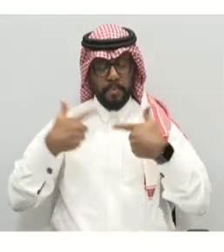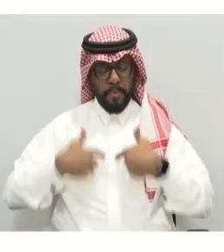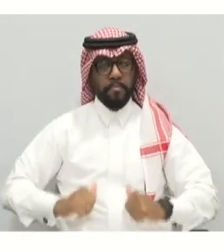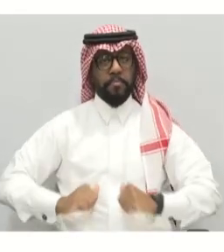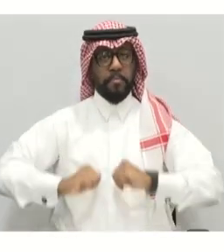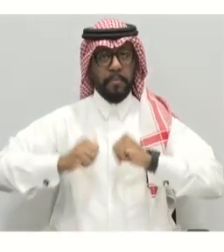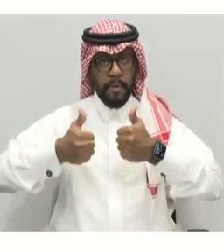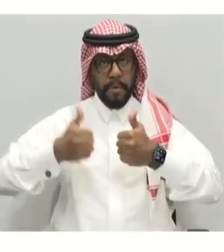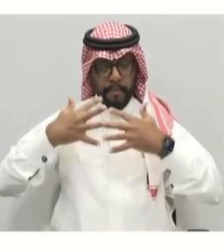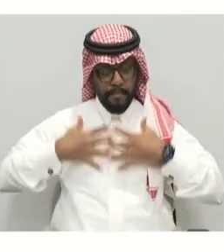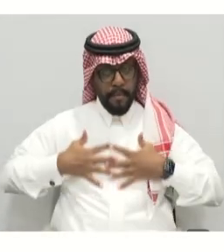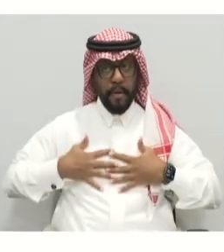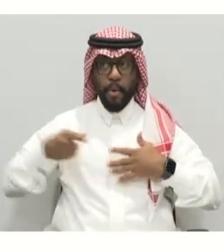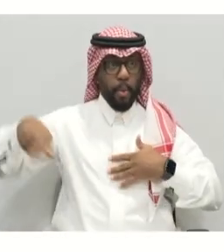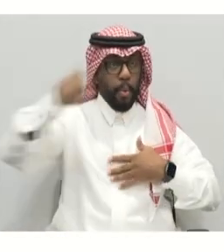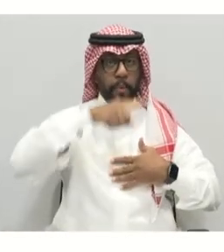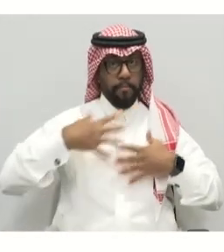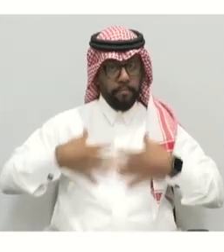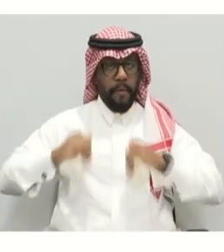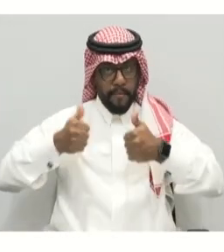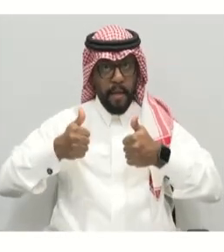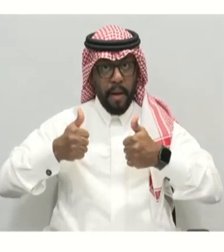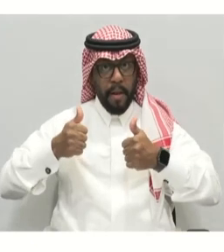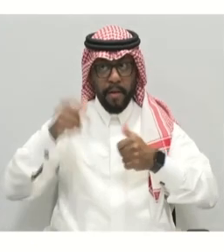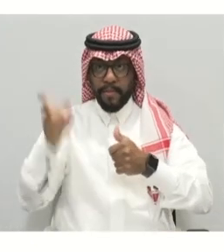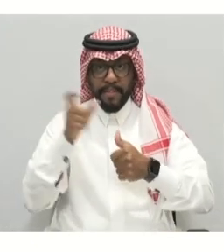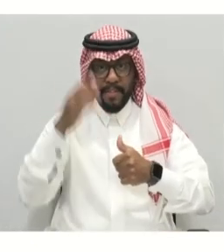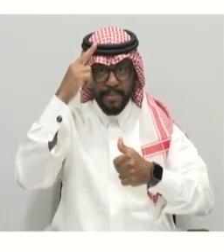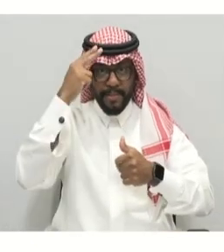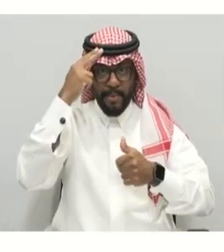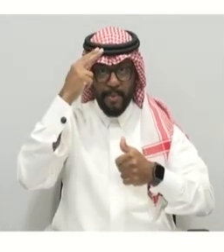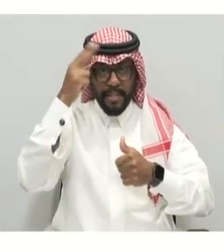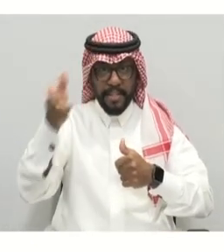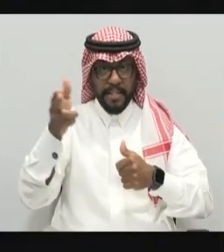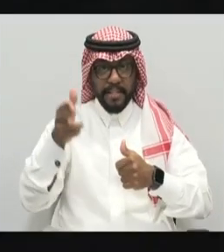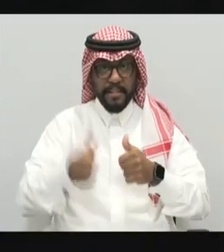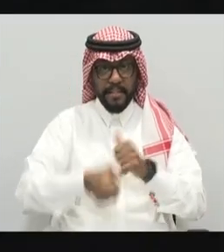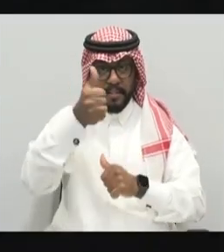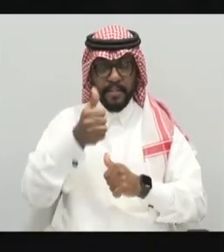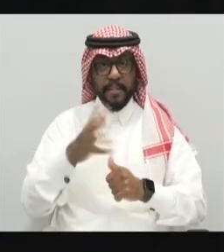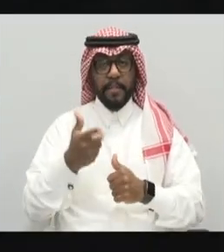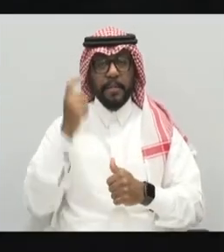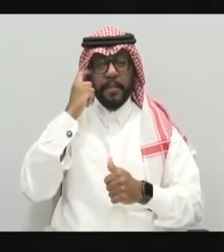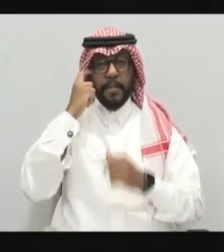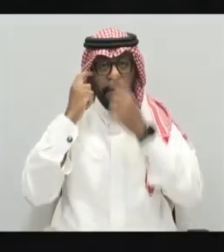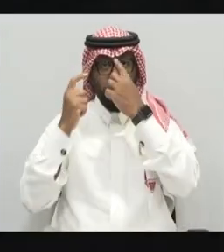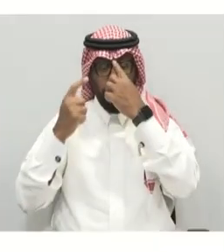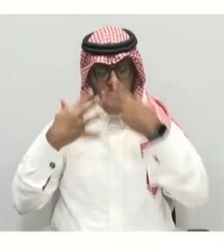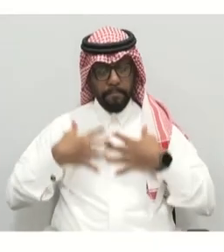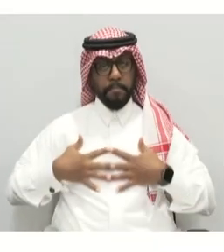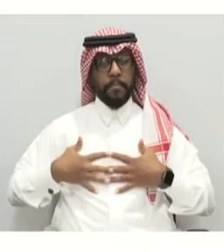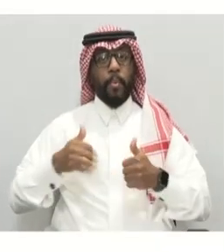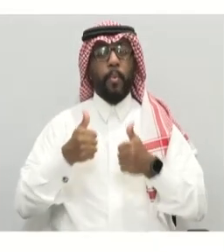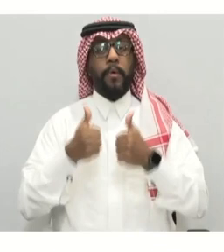من هو المواطن الصالح احسنتم هو المواطن الذي يتقيد